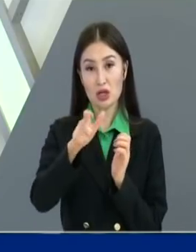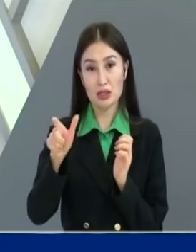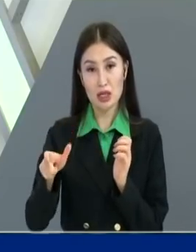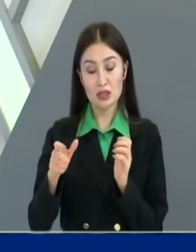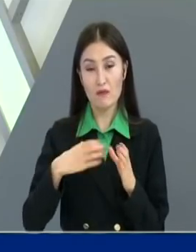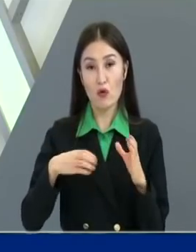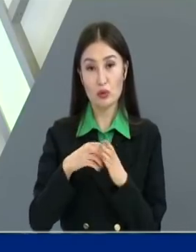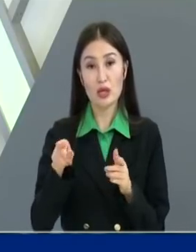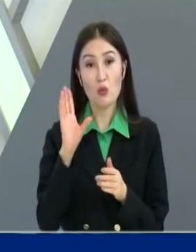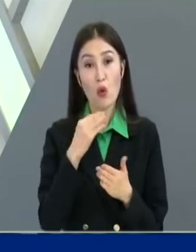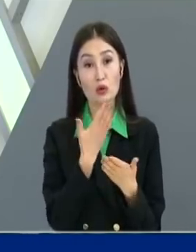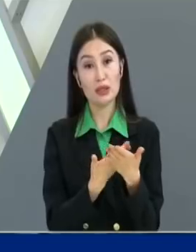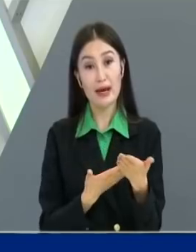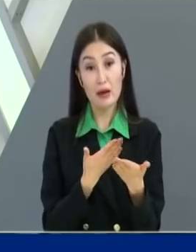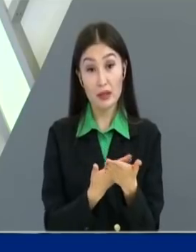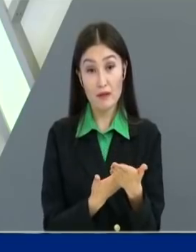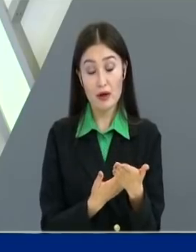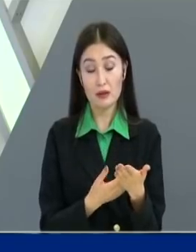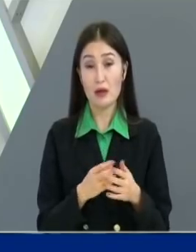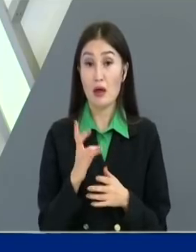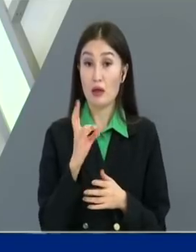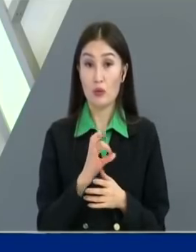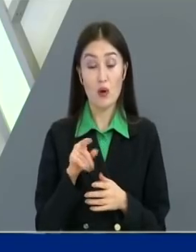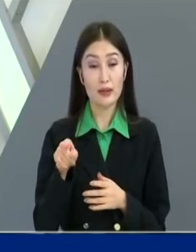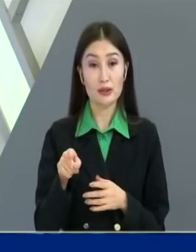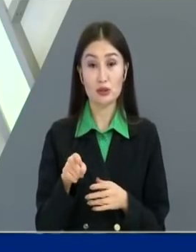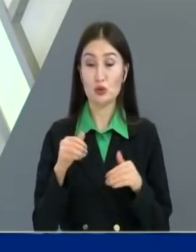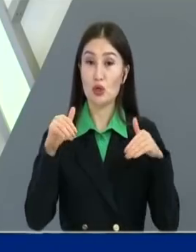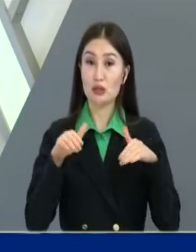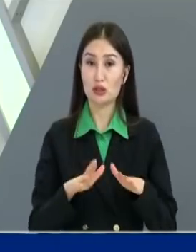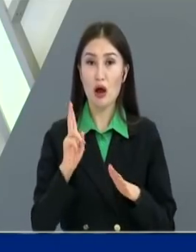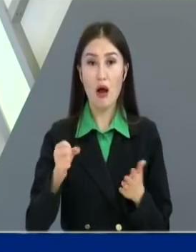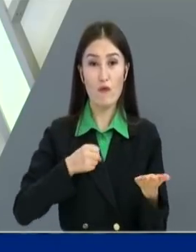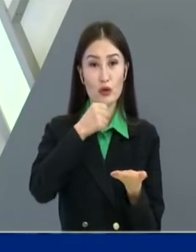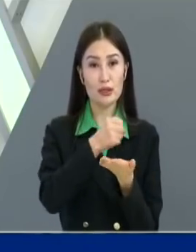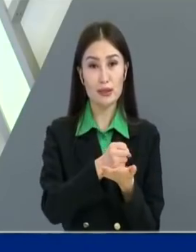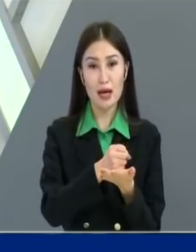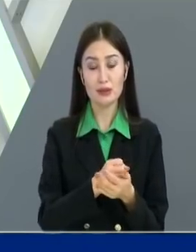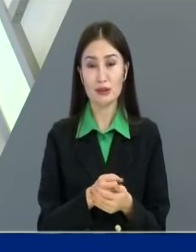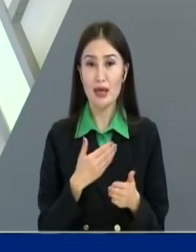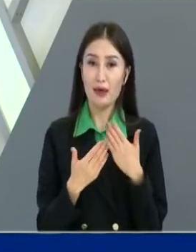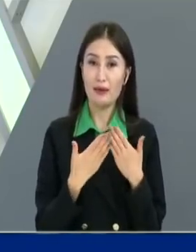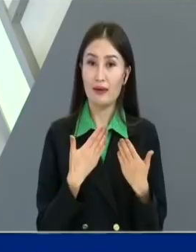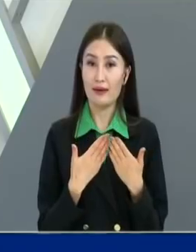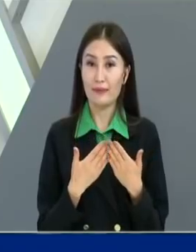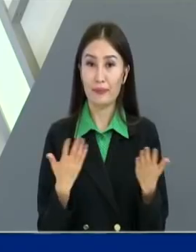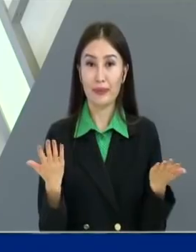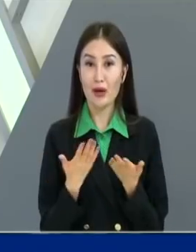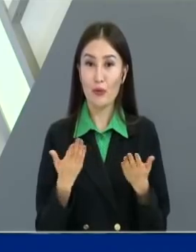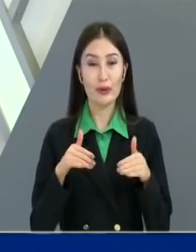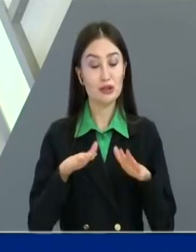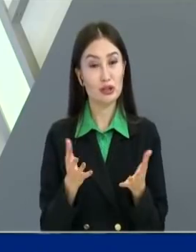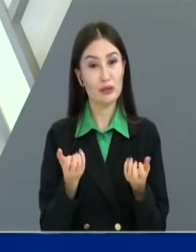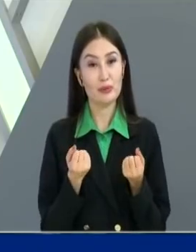могут рекомендовать, но это не означает, что это то, что они там решают, кого назначить или какое еще